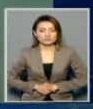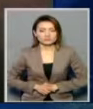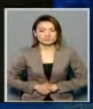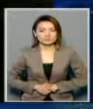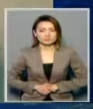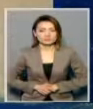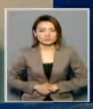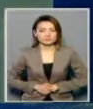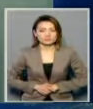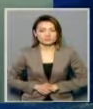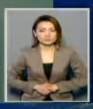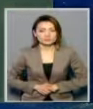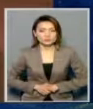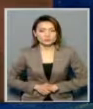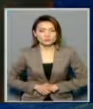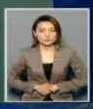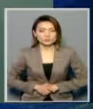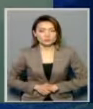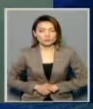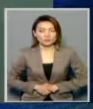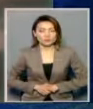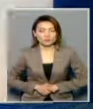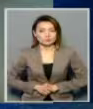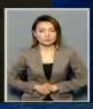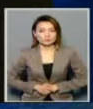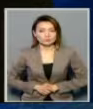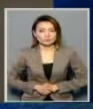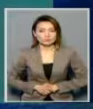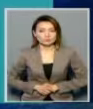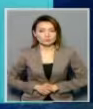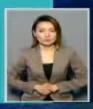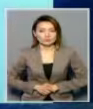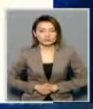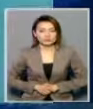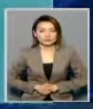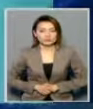Nasılsın patiyeniz he? Evet. Evet, bak, karatı kıyıda. Sırf karatı kıyıda.